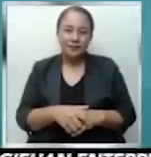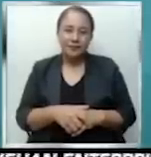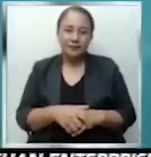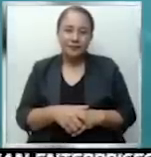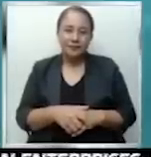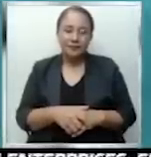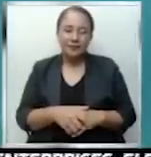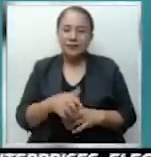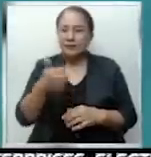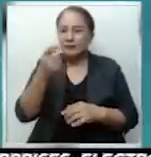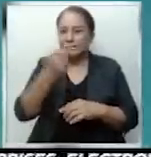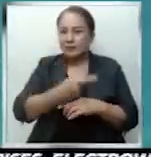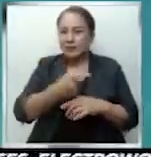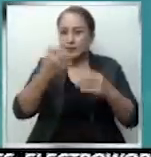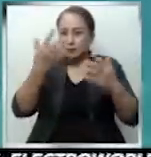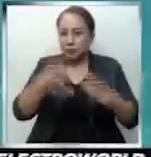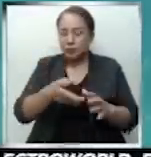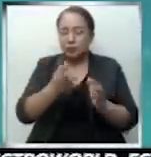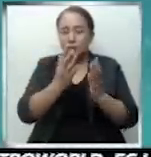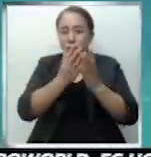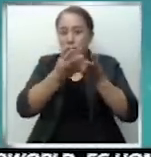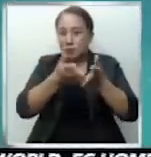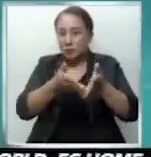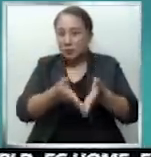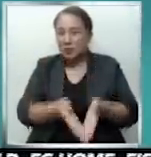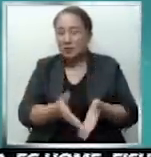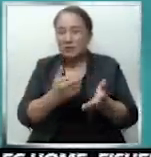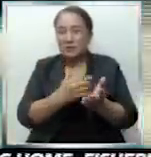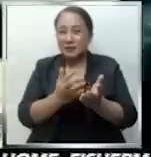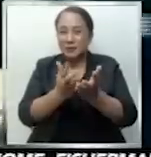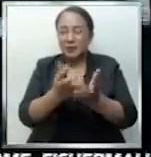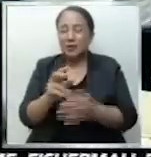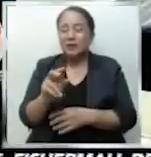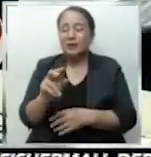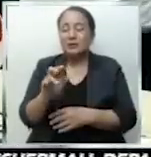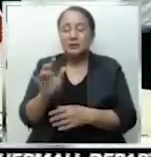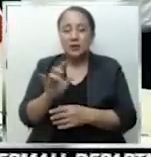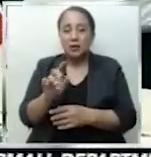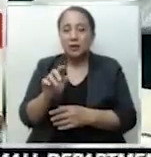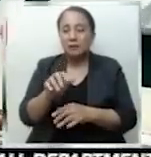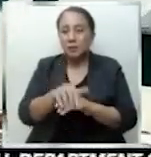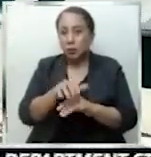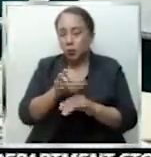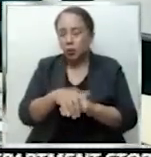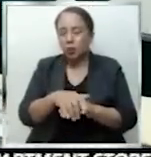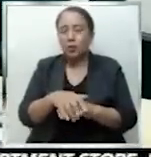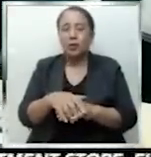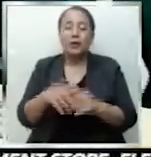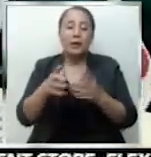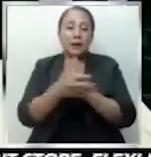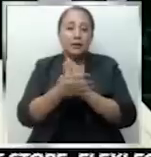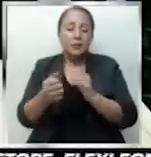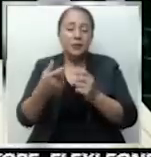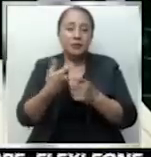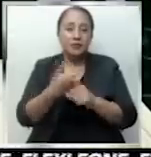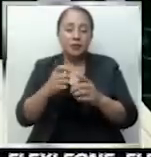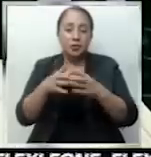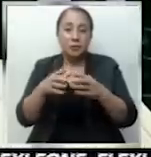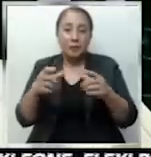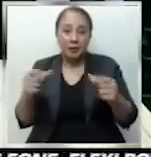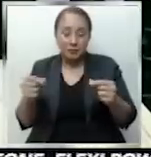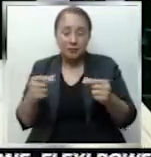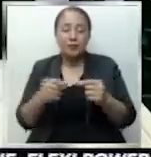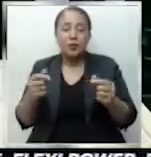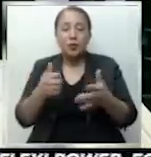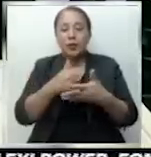10 araw matapos lumubog ang motor tanker Princess Empress sa Nauhan, Oriental Mindoro, dumating sa bansa ang mga eksperto mula sa Japan Coast Guard para tumulong